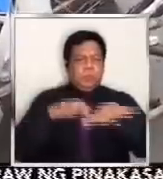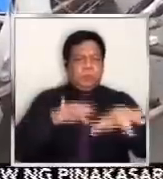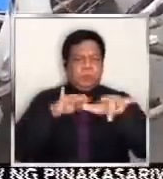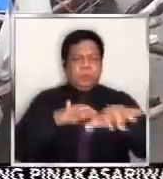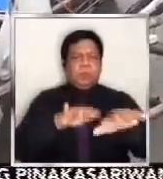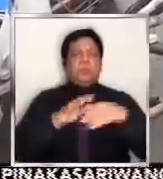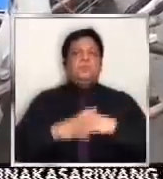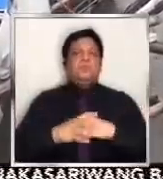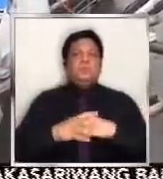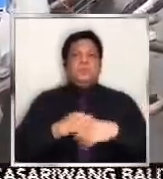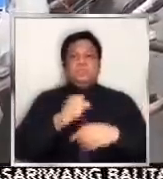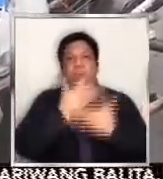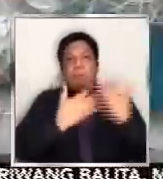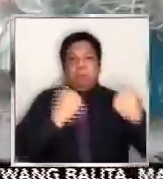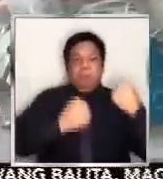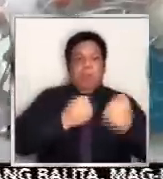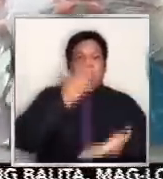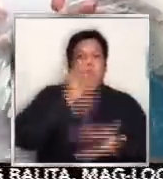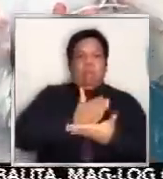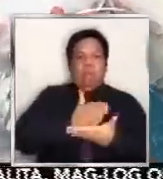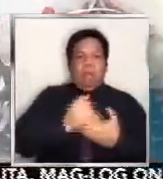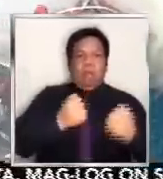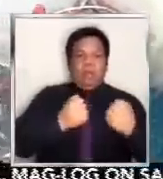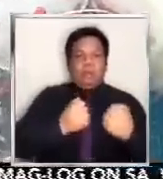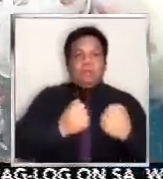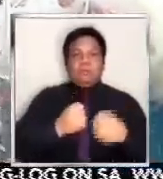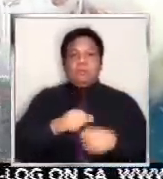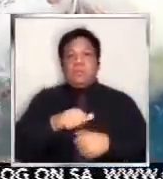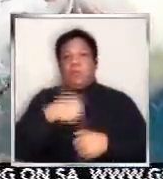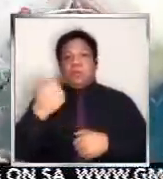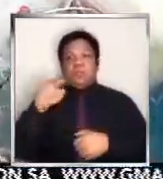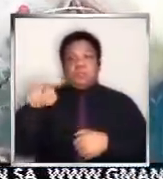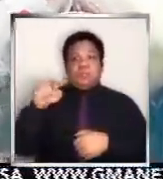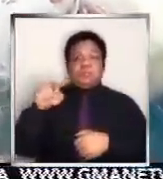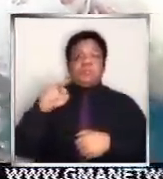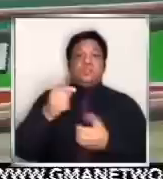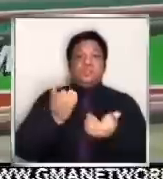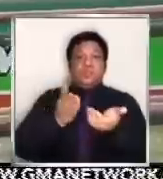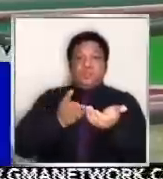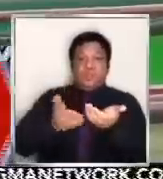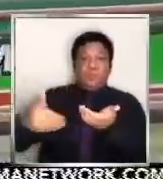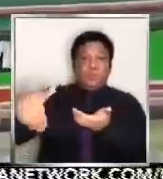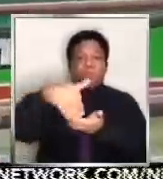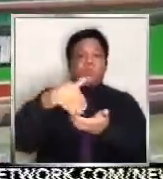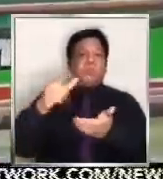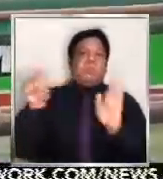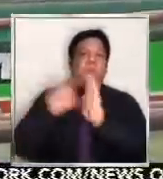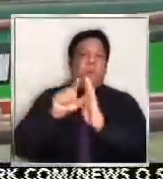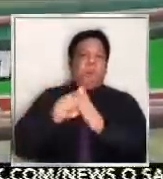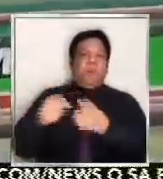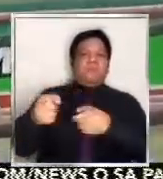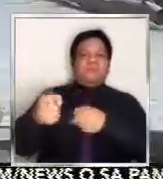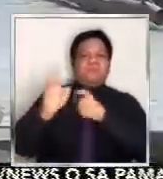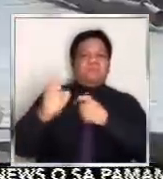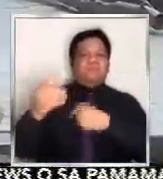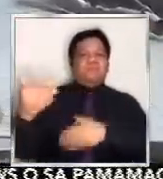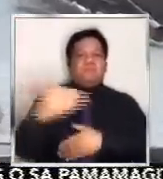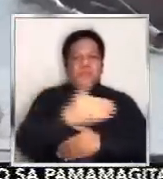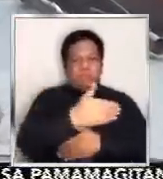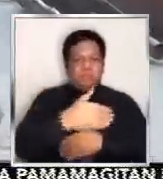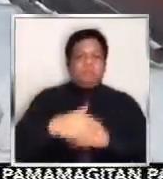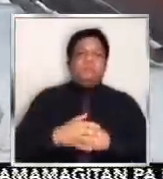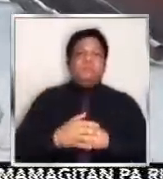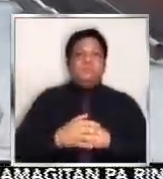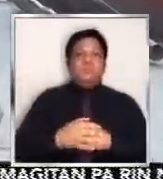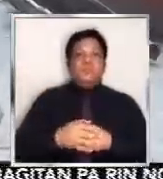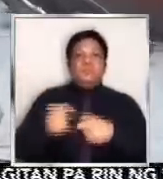mga mangisda naman sa Sorsogon, pinagbawalan na munang pumalaot bilang pag-iingat sa bagyong Quinta. Inilagay na ng mga mangisda ang kanilang